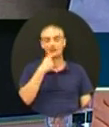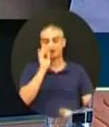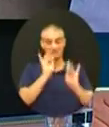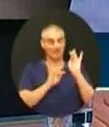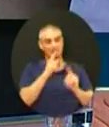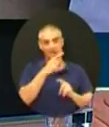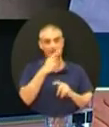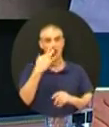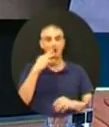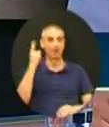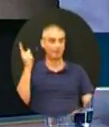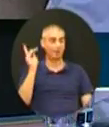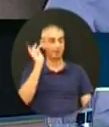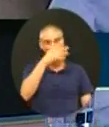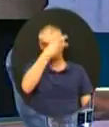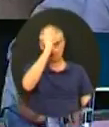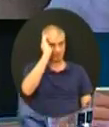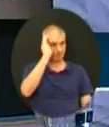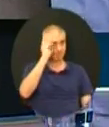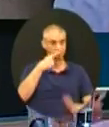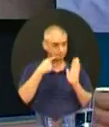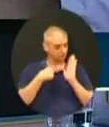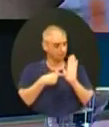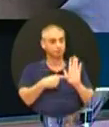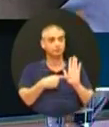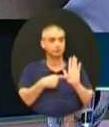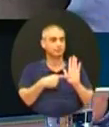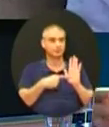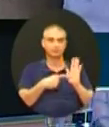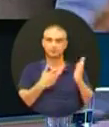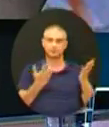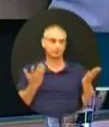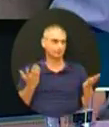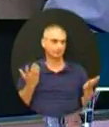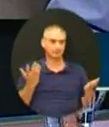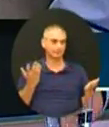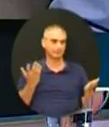שהיו ברמאללה על טראמפ בפומבי און רקורד היו כאלה